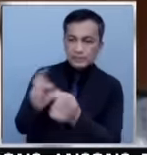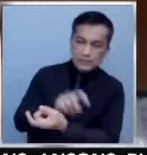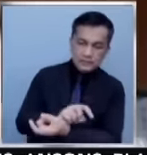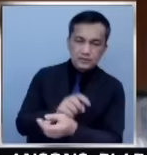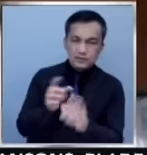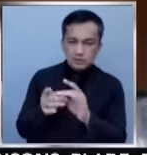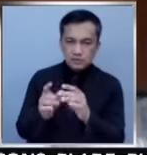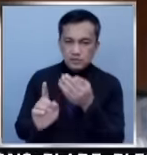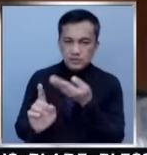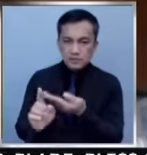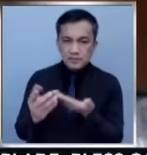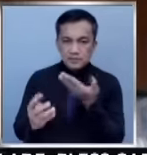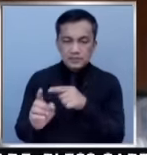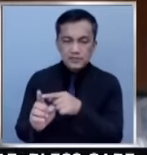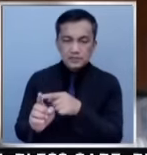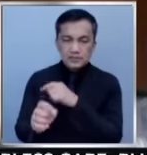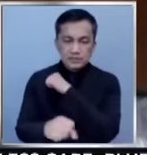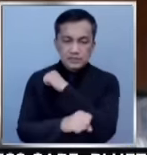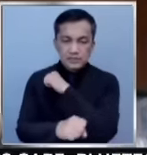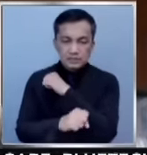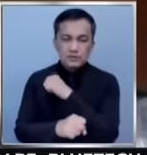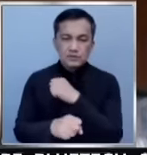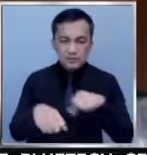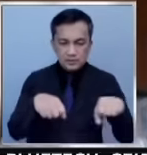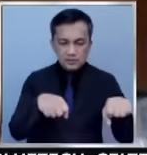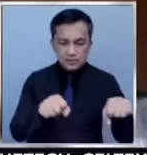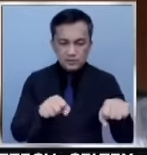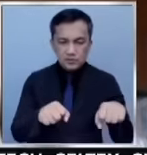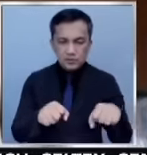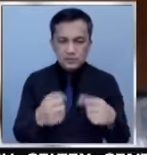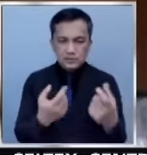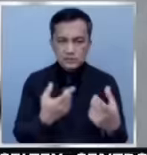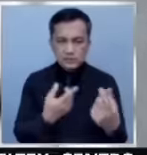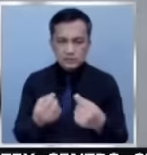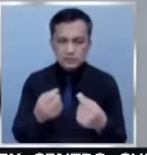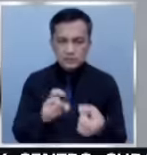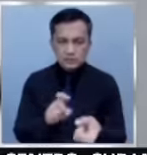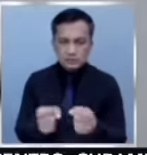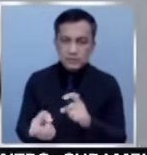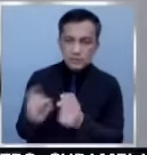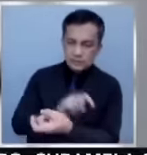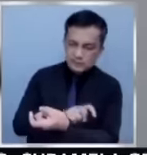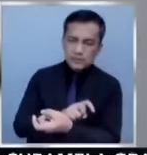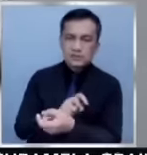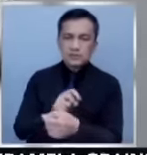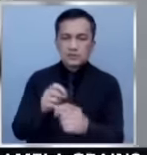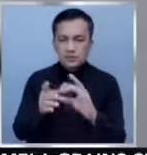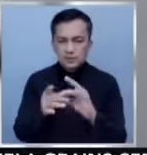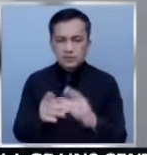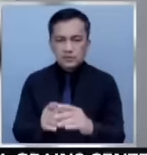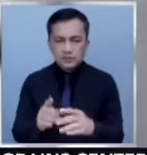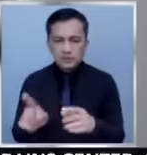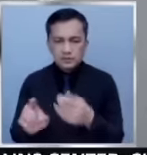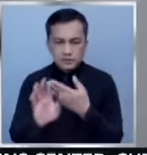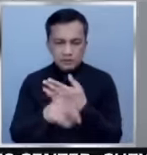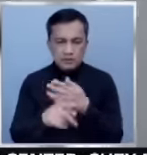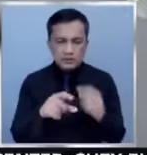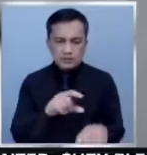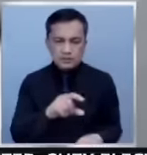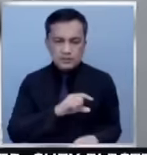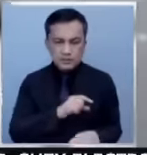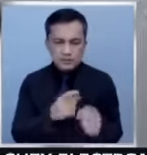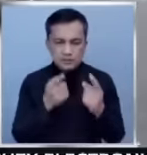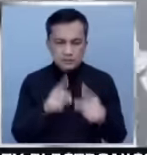mismong nangarnap ng motor at ginawa niya lang ng baliktad na kwento. Nang balikan ng mga pulis ang pinangyarihan ng